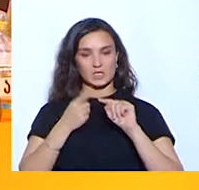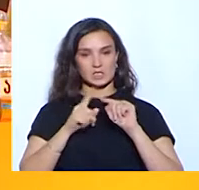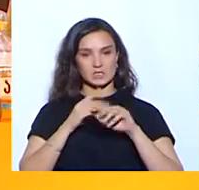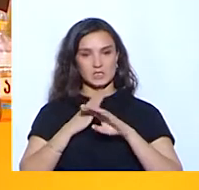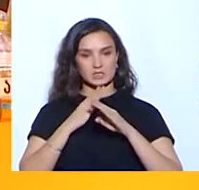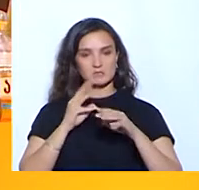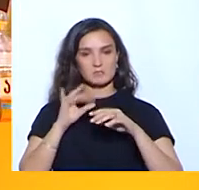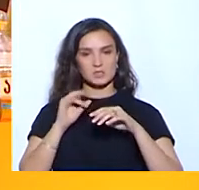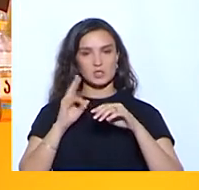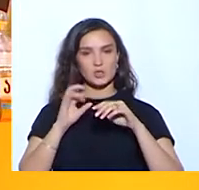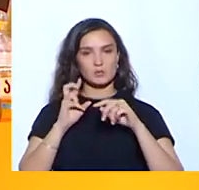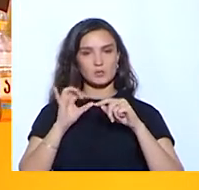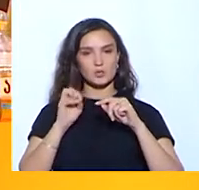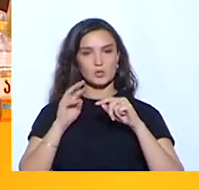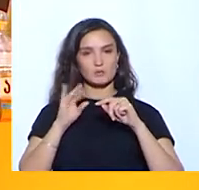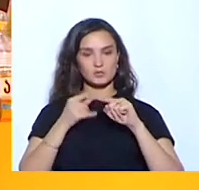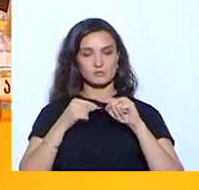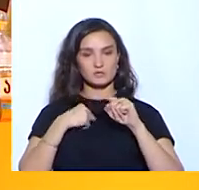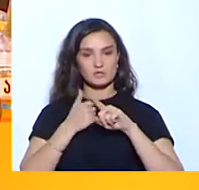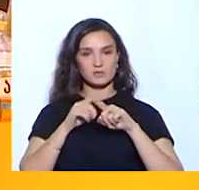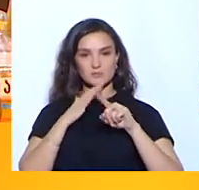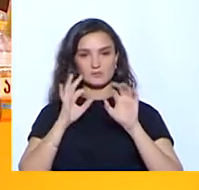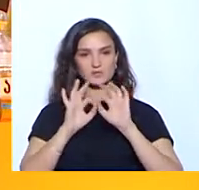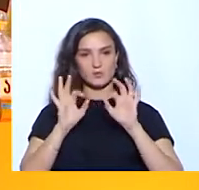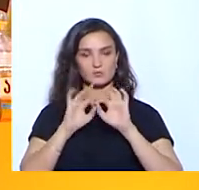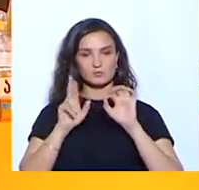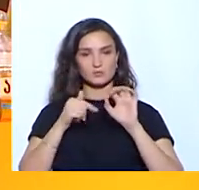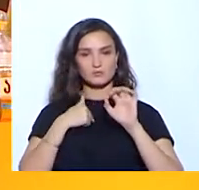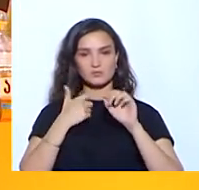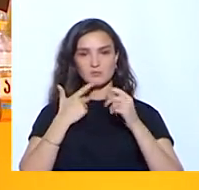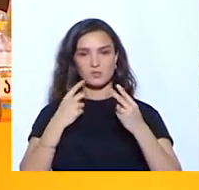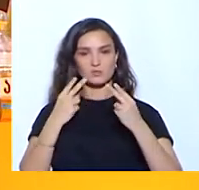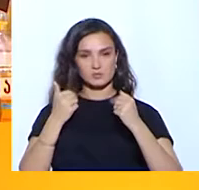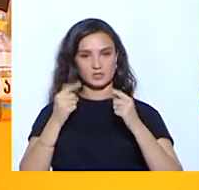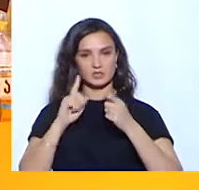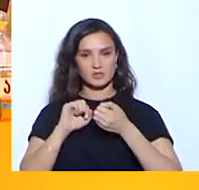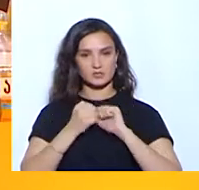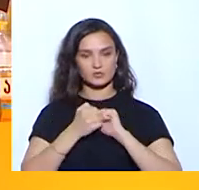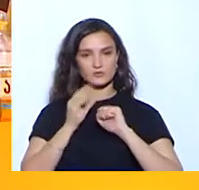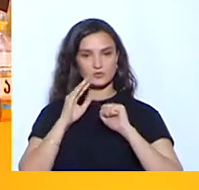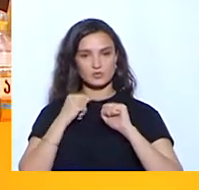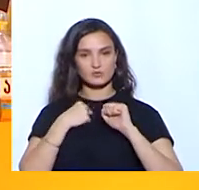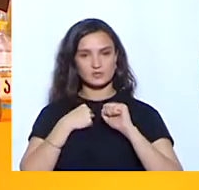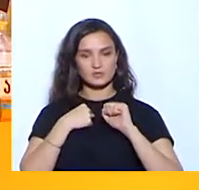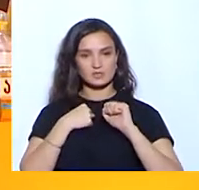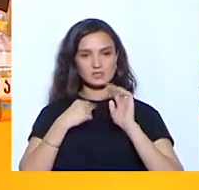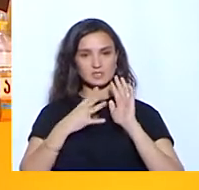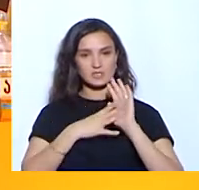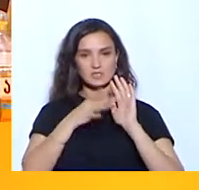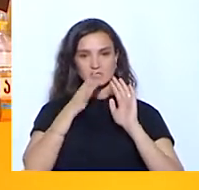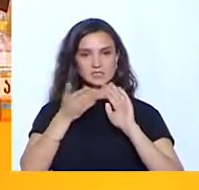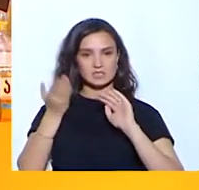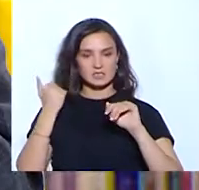არის მიკრობიომი. დღეს ჩვენ ძალიან ბევრს საუბრობთ და ჩემს მაყურებელს კარგად ახსოვს, როდესაც ჩვენ 9 წლის